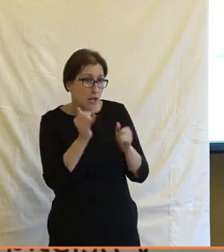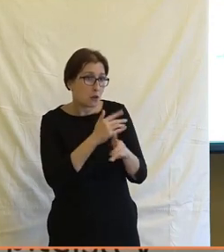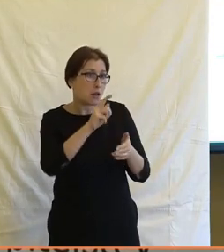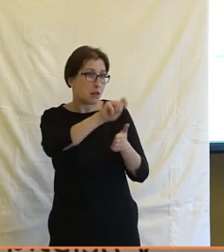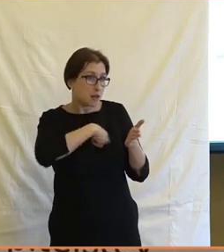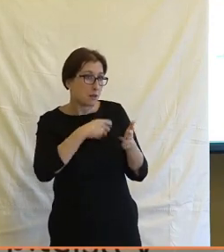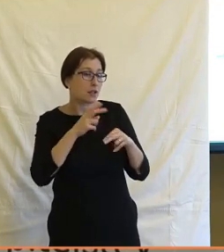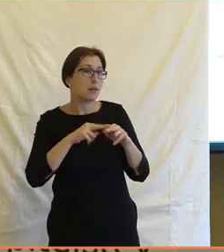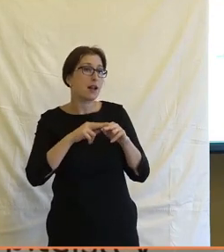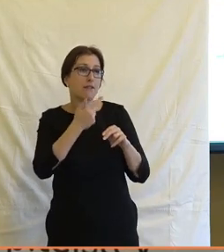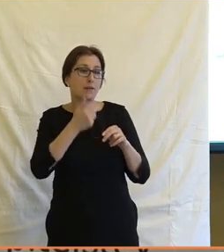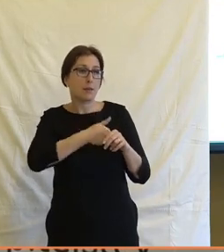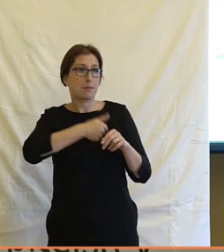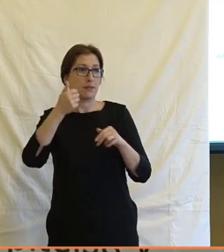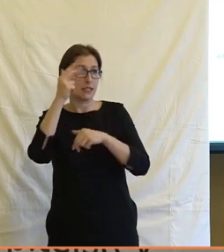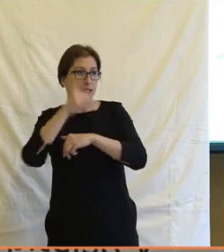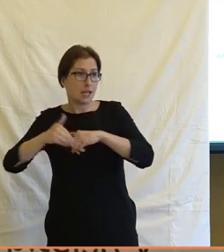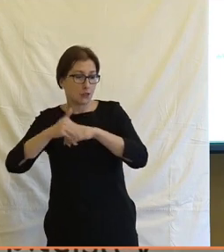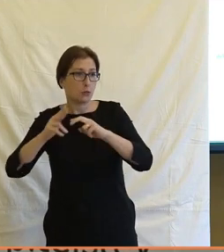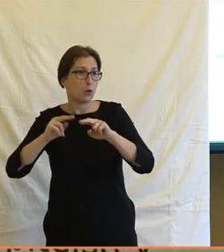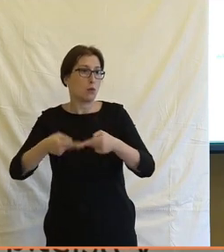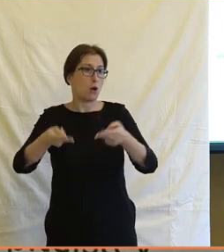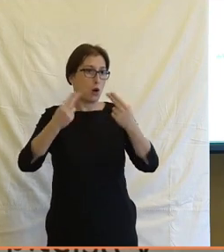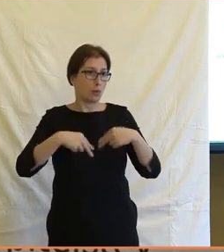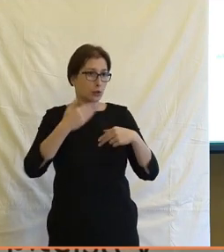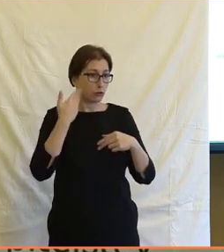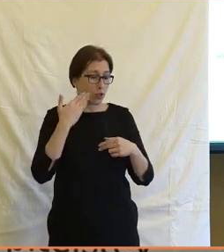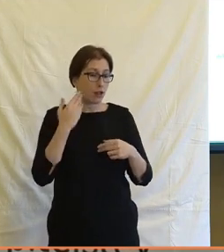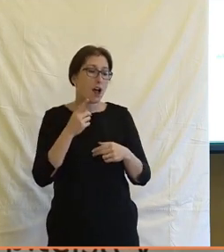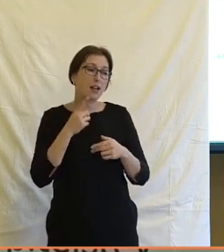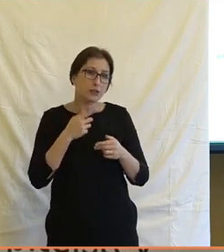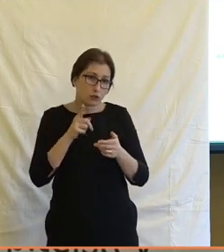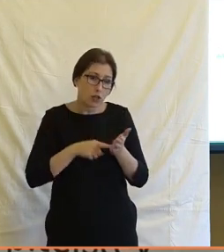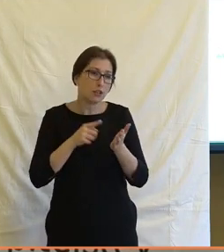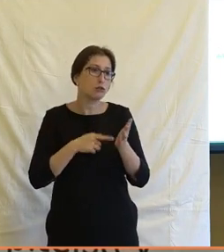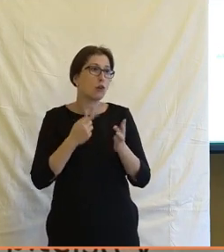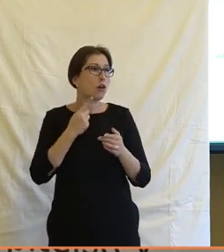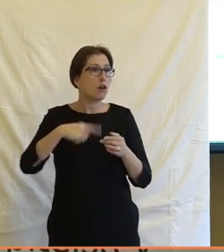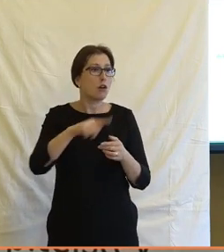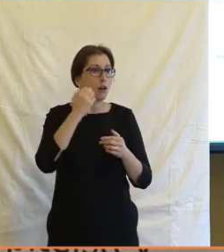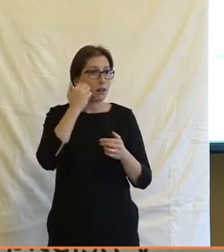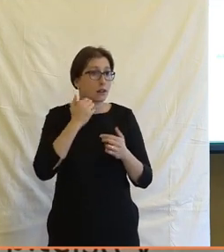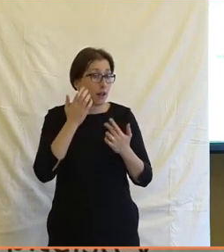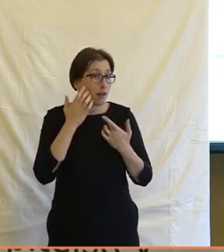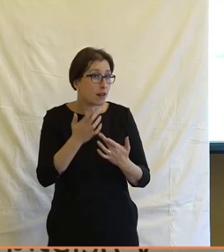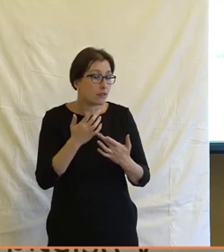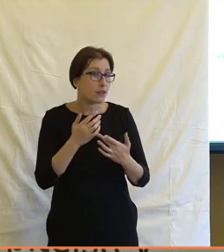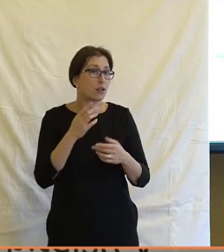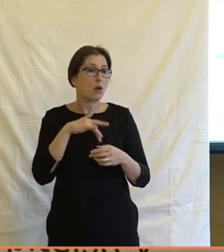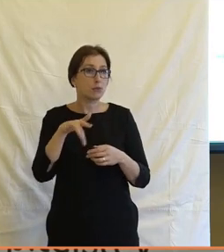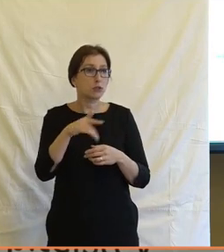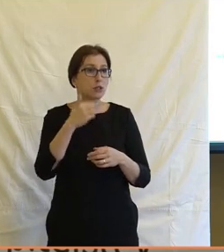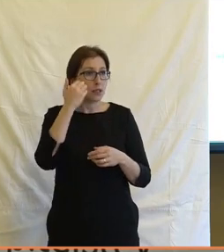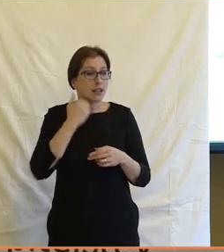vlastně dostáváme do toho. Takže těchto projektů je relativně vlastně dost, ale jak znovu říkám, často se o nich úplně neví, nikdy o tom nevědí ani ti